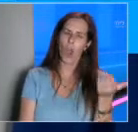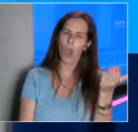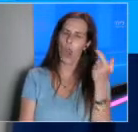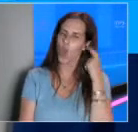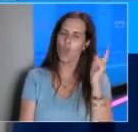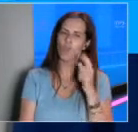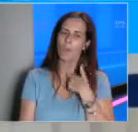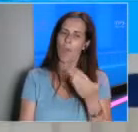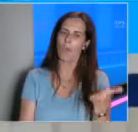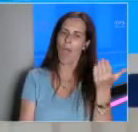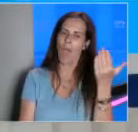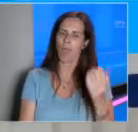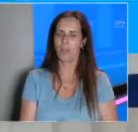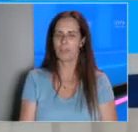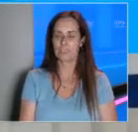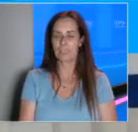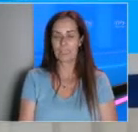הווליום, לא שומעים טוב.